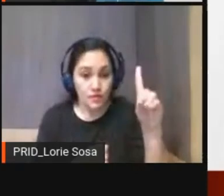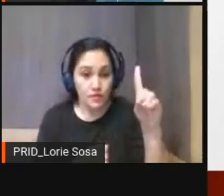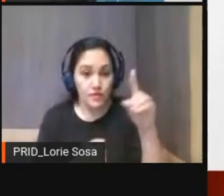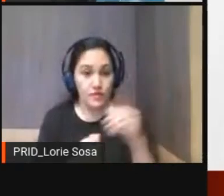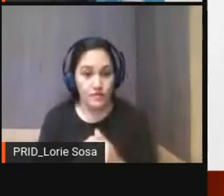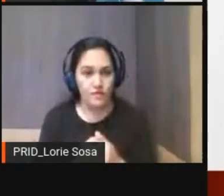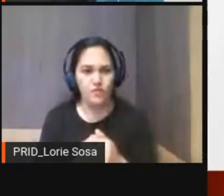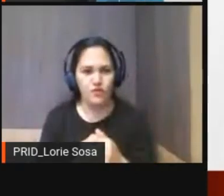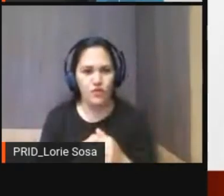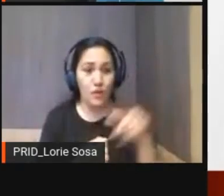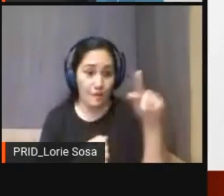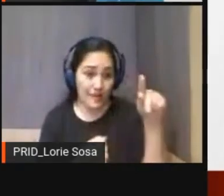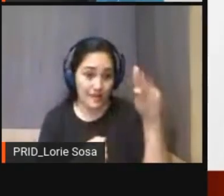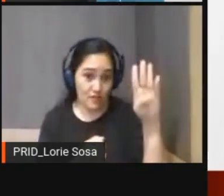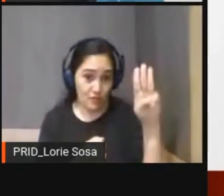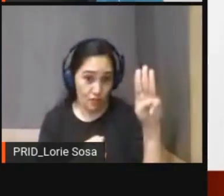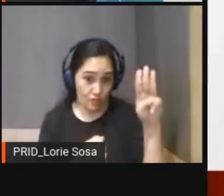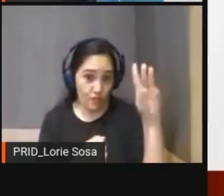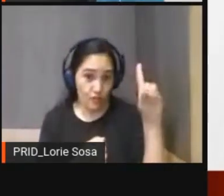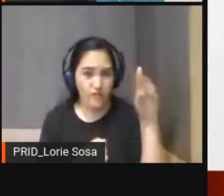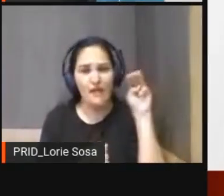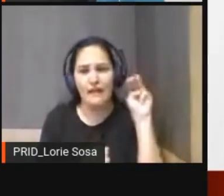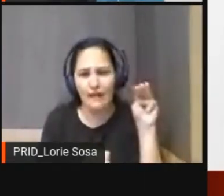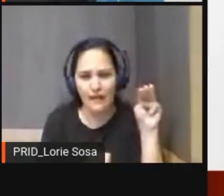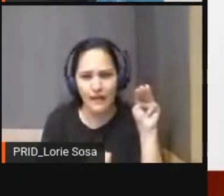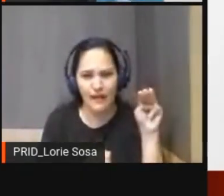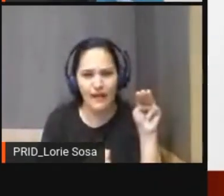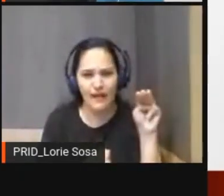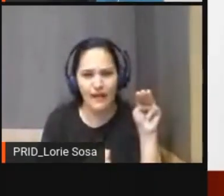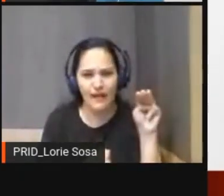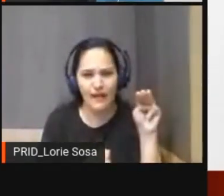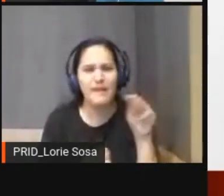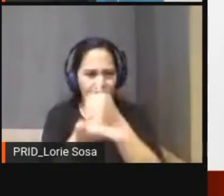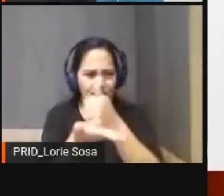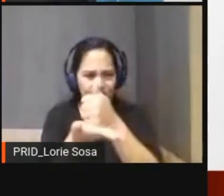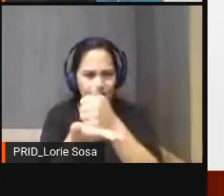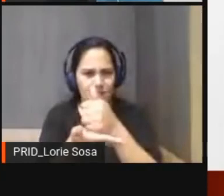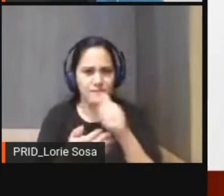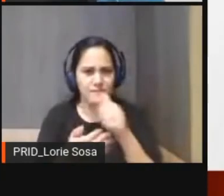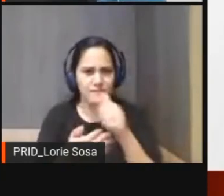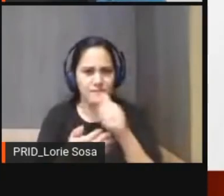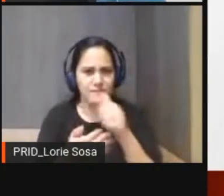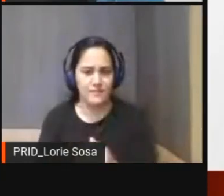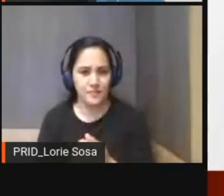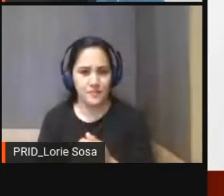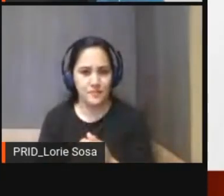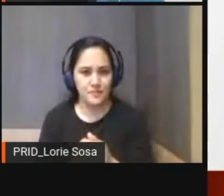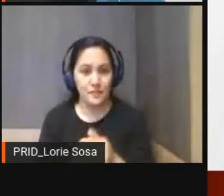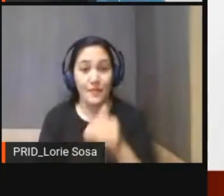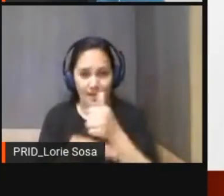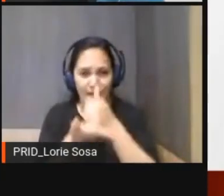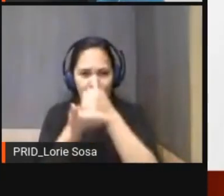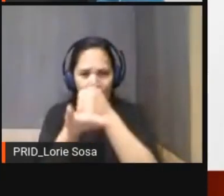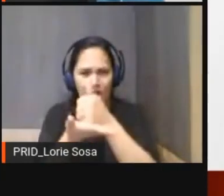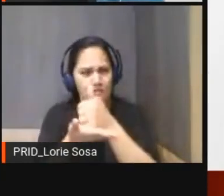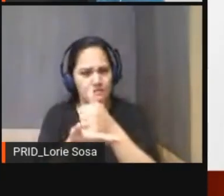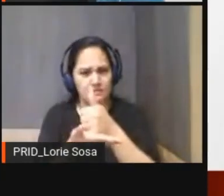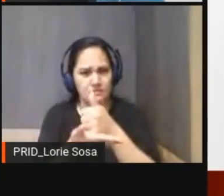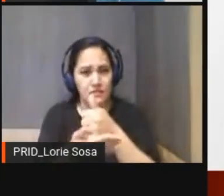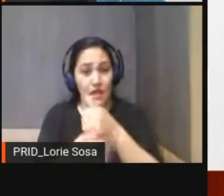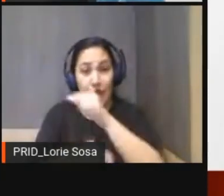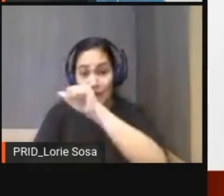ay nangangailangan ho ng tulong, no? Nangangailangan sila ng tulong sa trabaho, nangangailangan sila ng